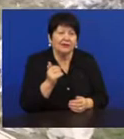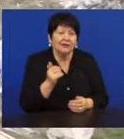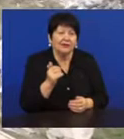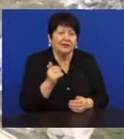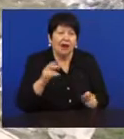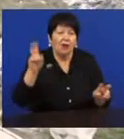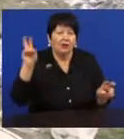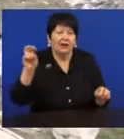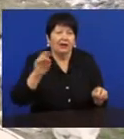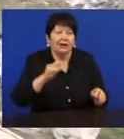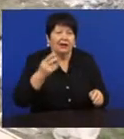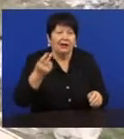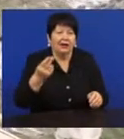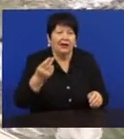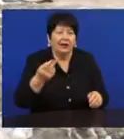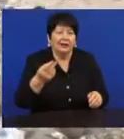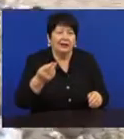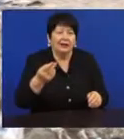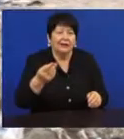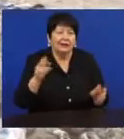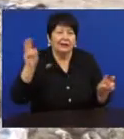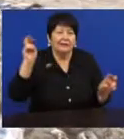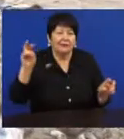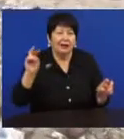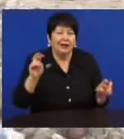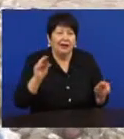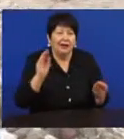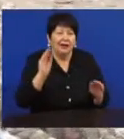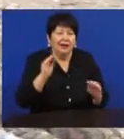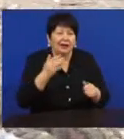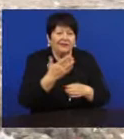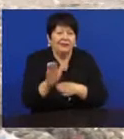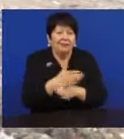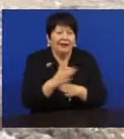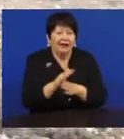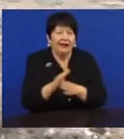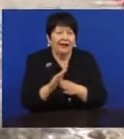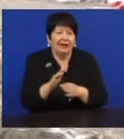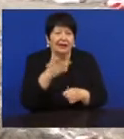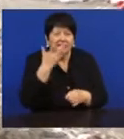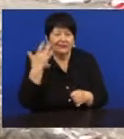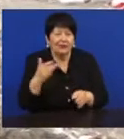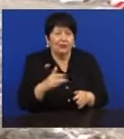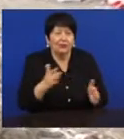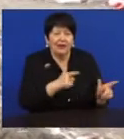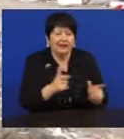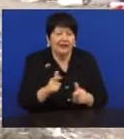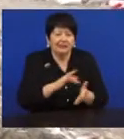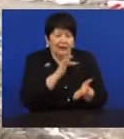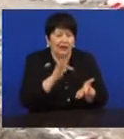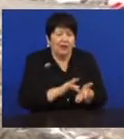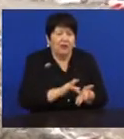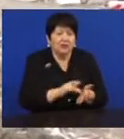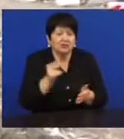exploatat tema colectarea selectivă sau separată a deșeurilor. Este gata orașul Cimișlia pentru